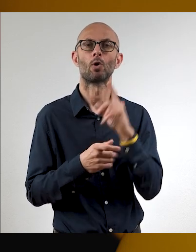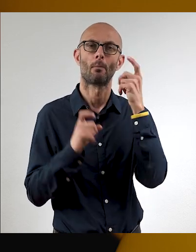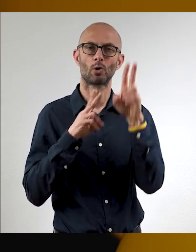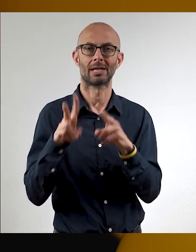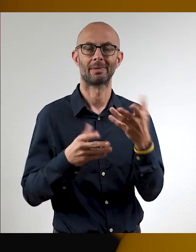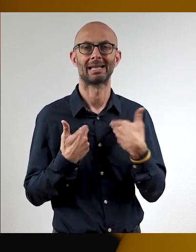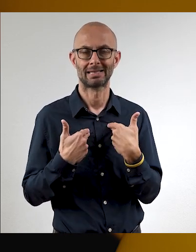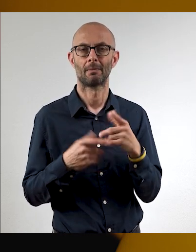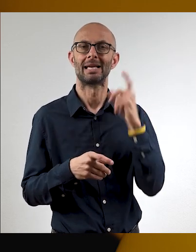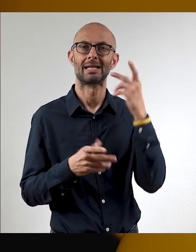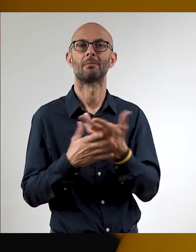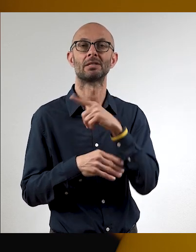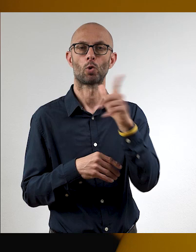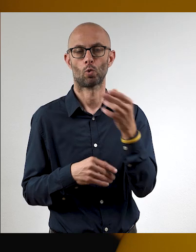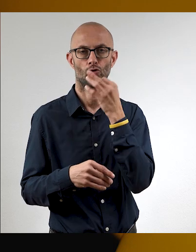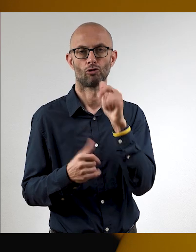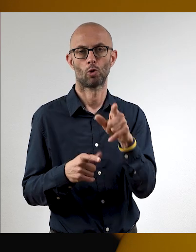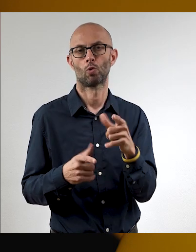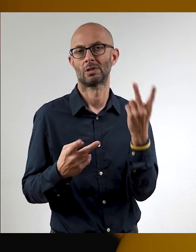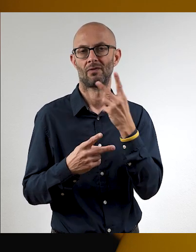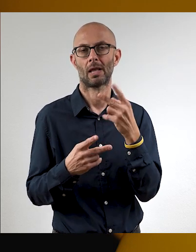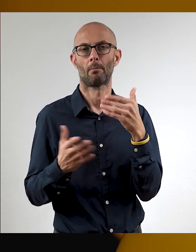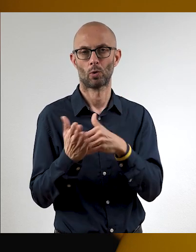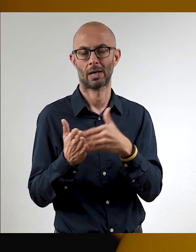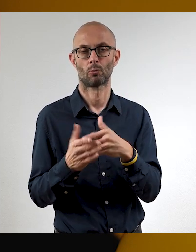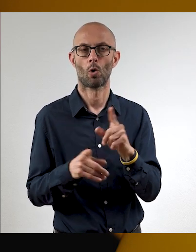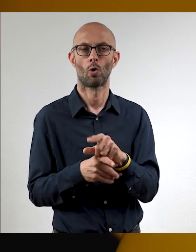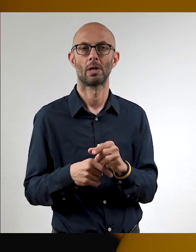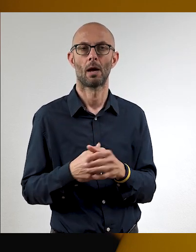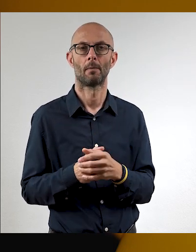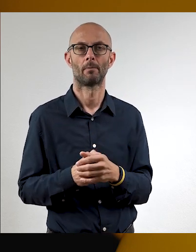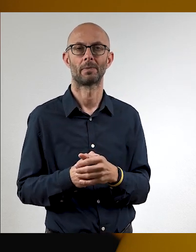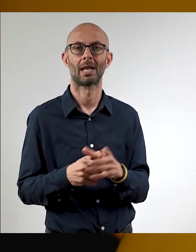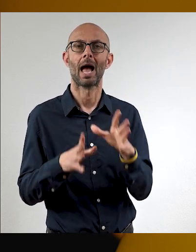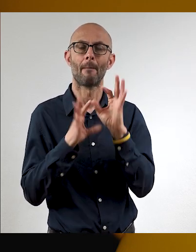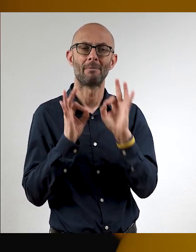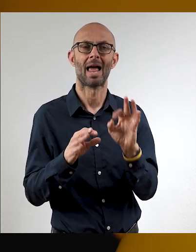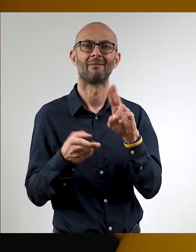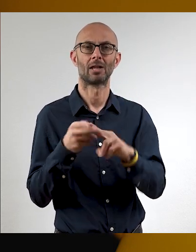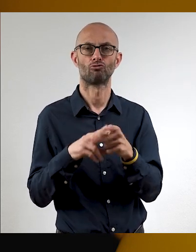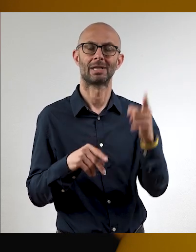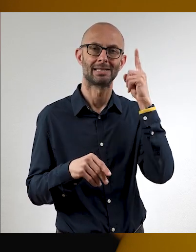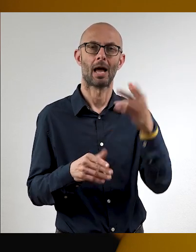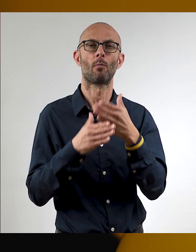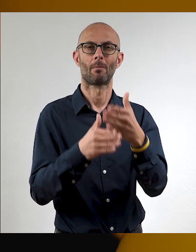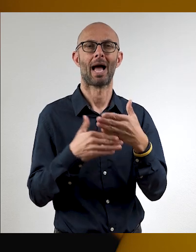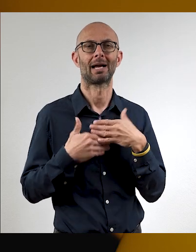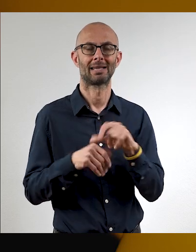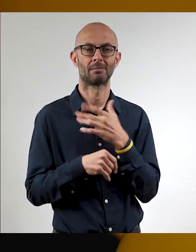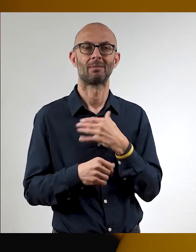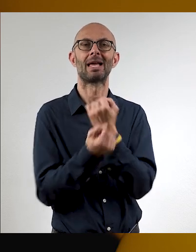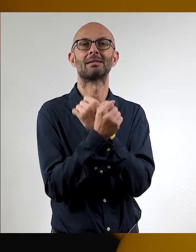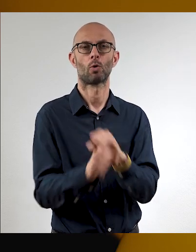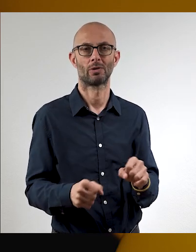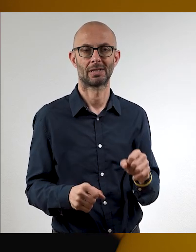zase, da skrbi za druge, če je to aktualno seveda, da na pravi način si zna pomagati, se